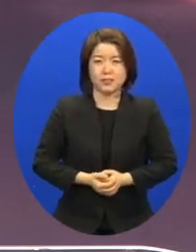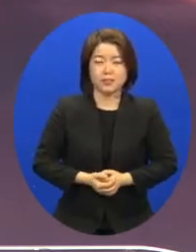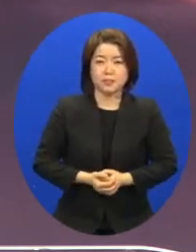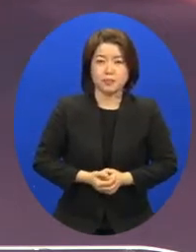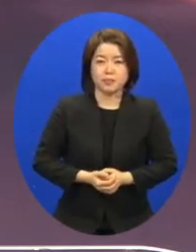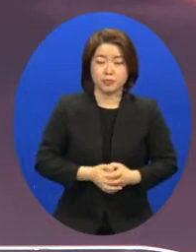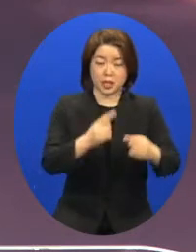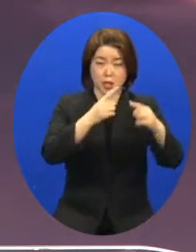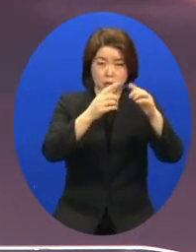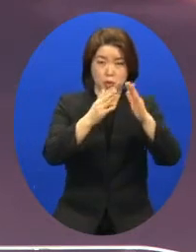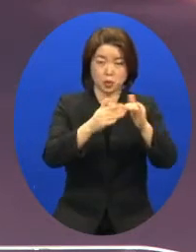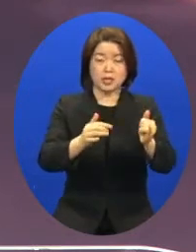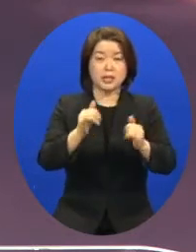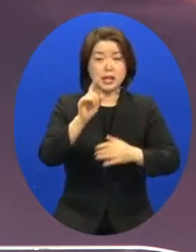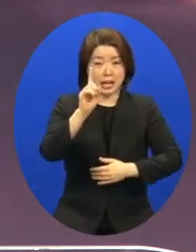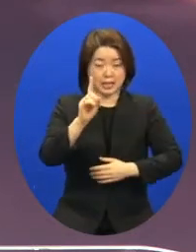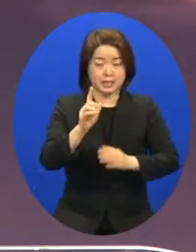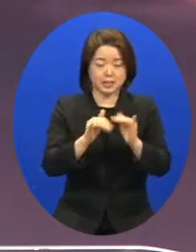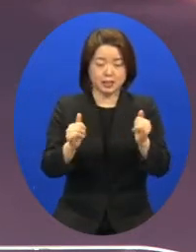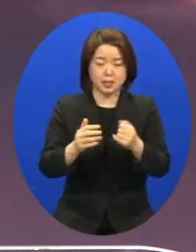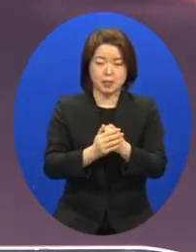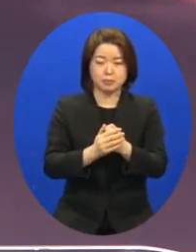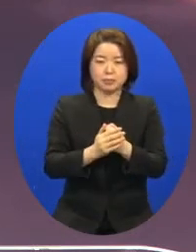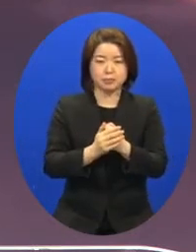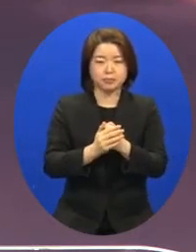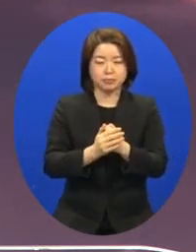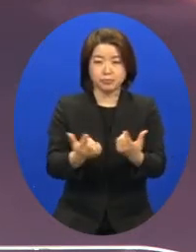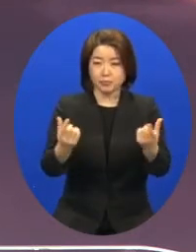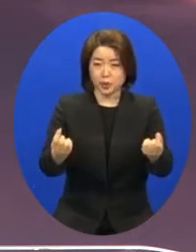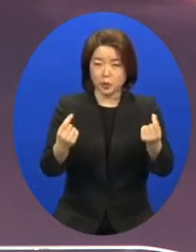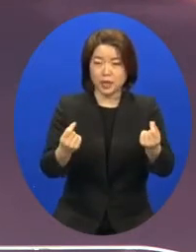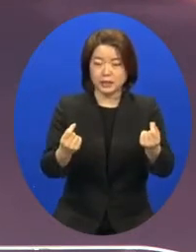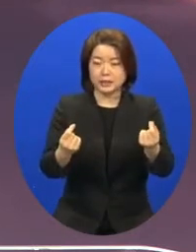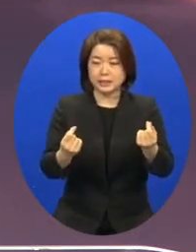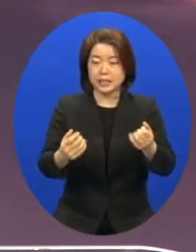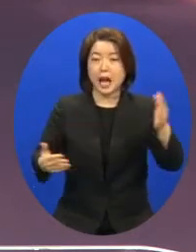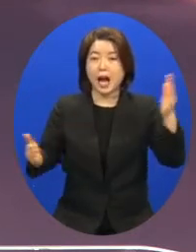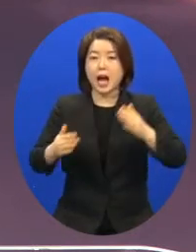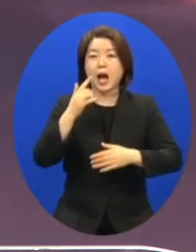교우 중에 한 분이 같은 학부모였던 어느 엄마가